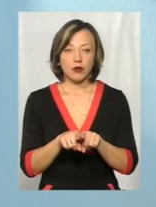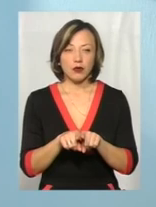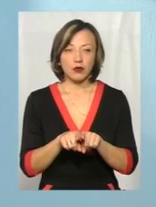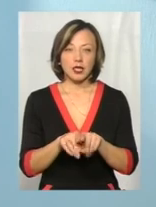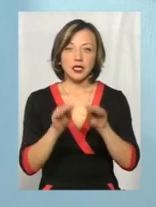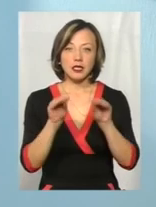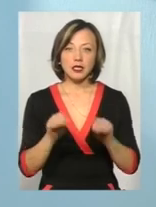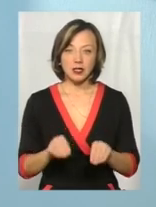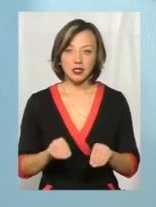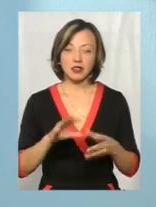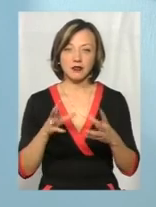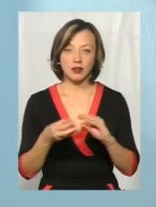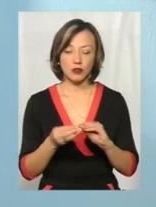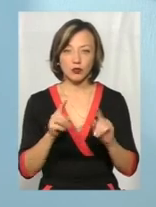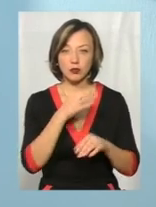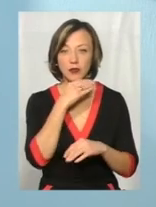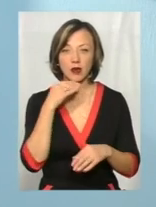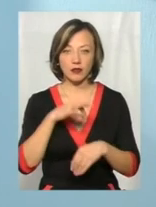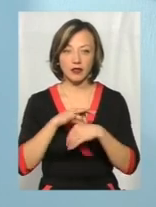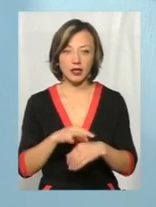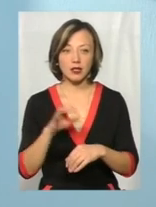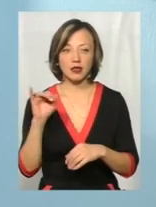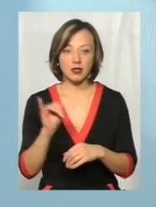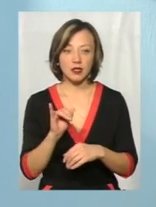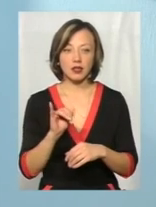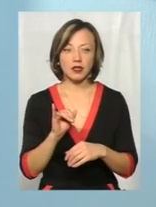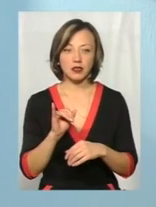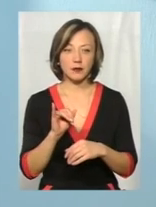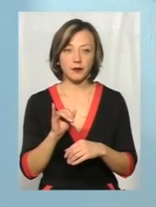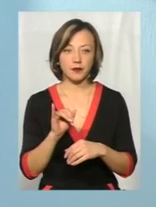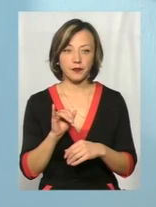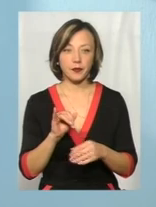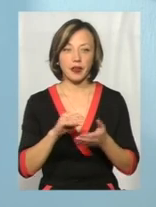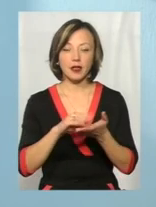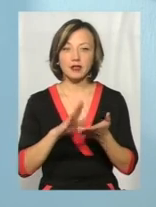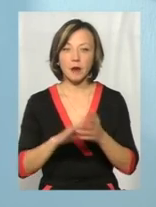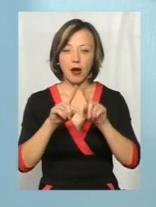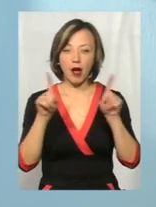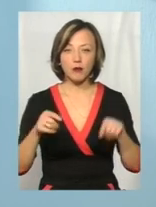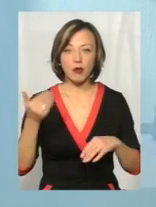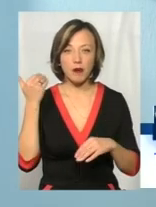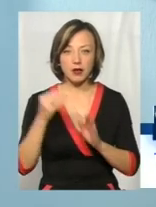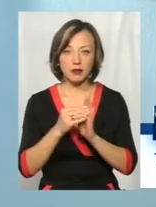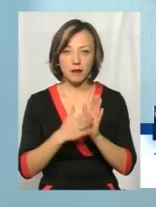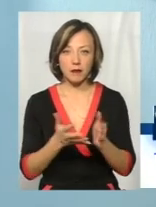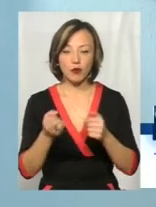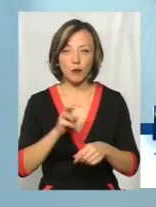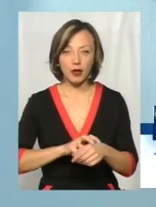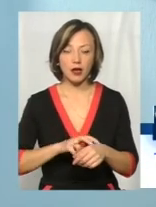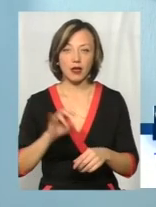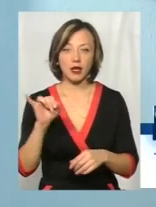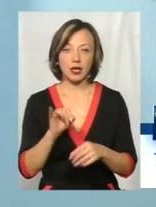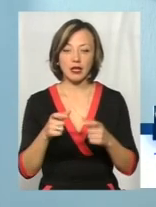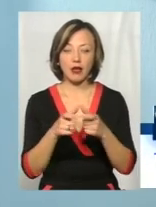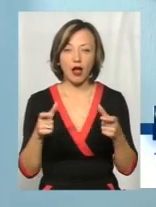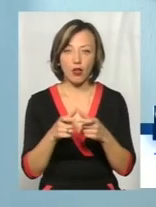статистичної звітності ми також дуже багато ведемо. Це і запис, картка попереднього запису на прийом до лікаря, і